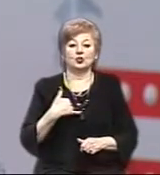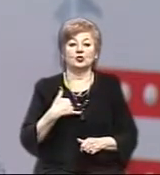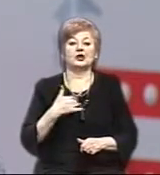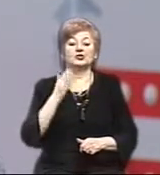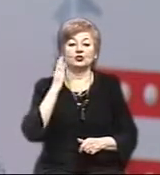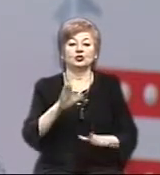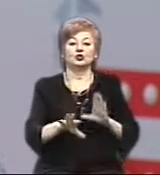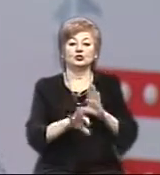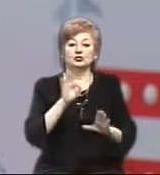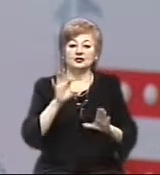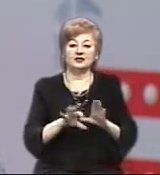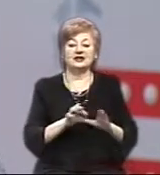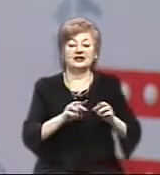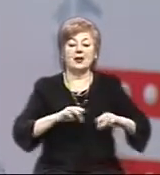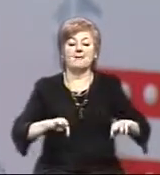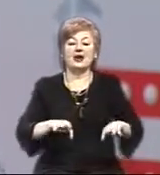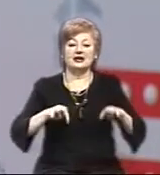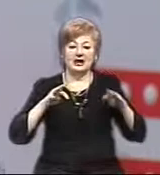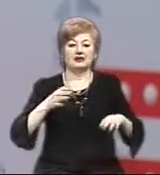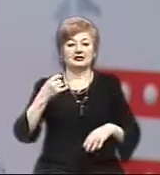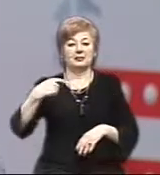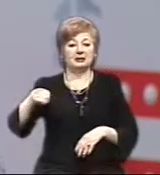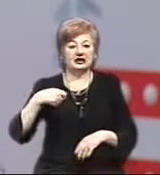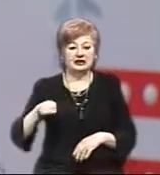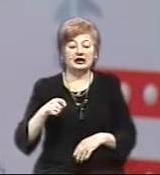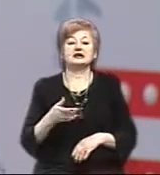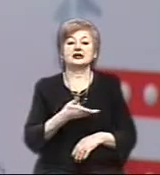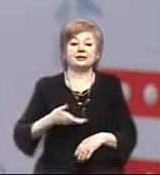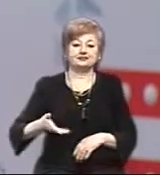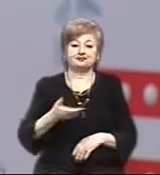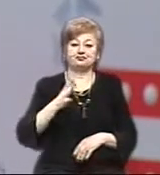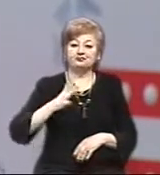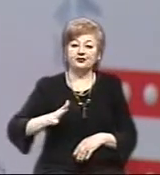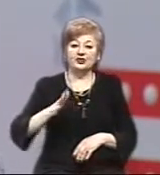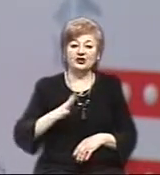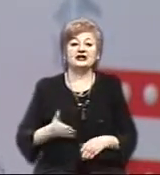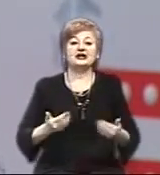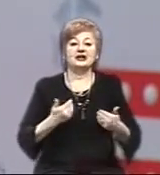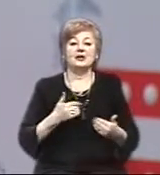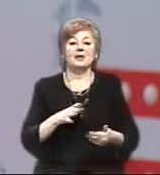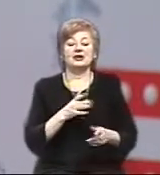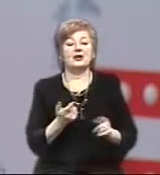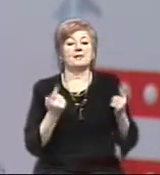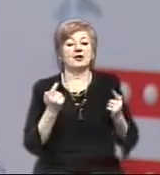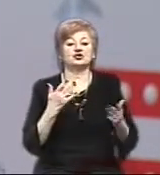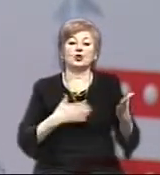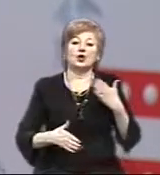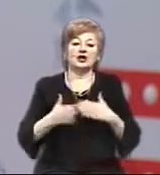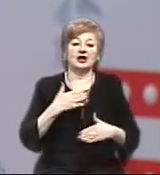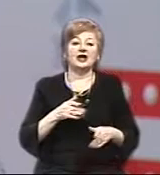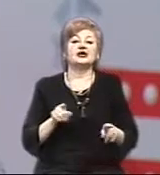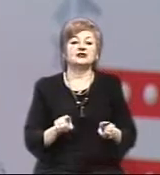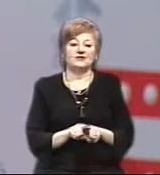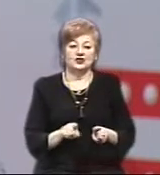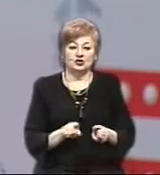вибори, і парламентські, і президентські, все ж таки ми очікуємо, для мене була б найбільша радість, якби все ж